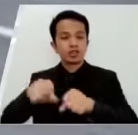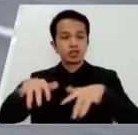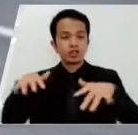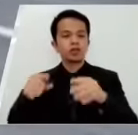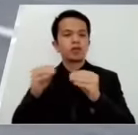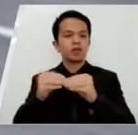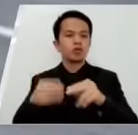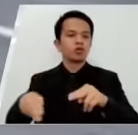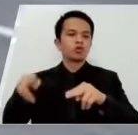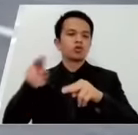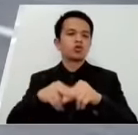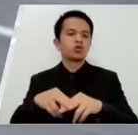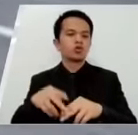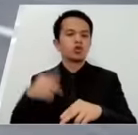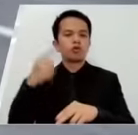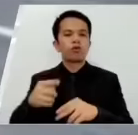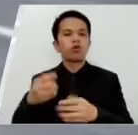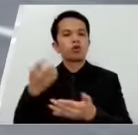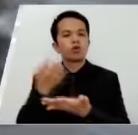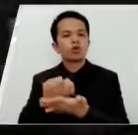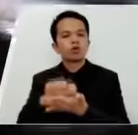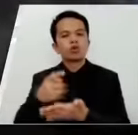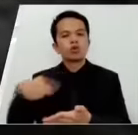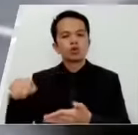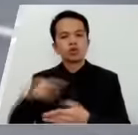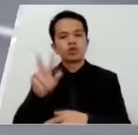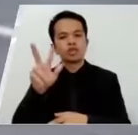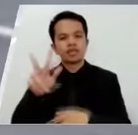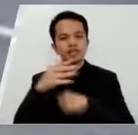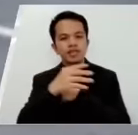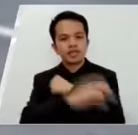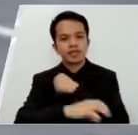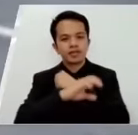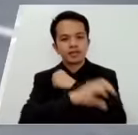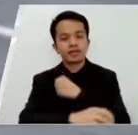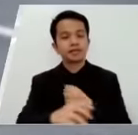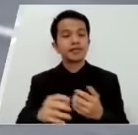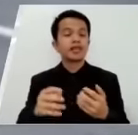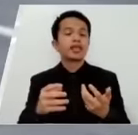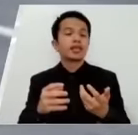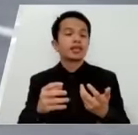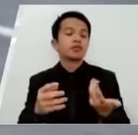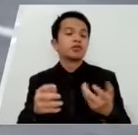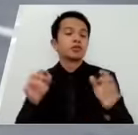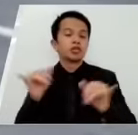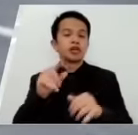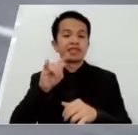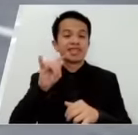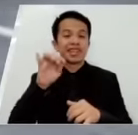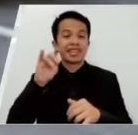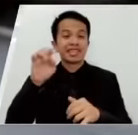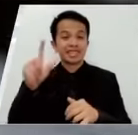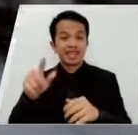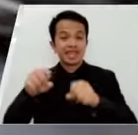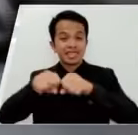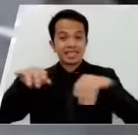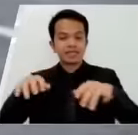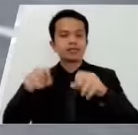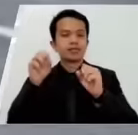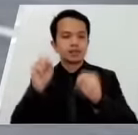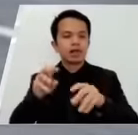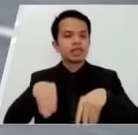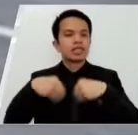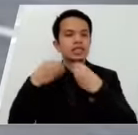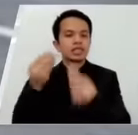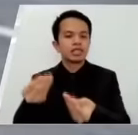ugnayang pang-ekonomiya ng tatlong bansa. At inaasahan na sa pamamagitan ng Trilateral Summit na ito ay makapag-uuwi ng aabot sa